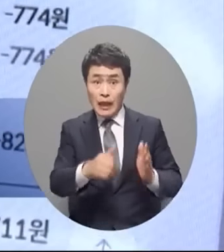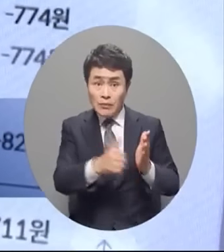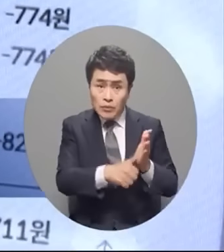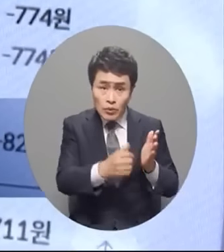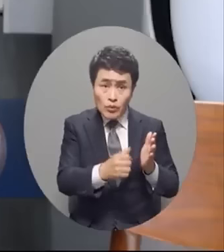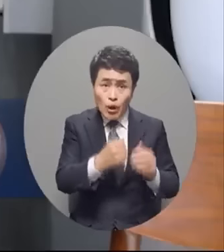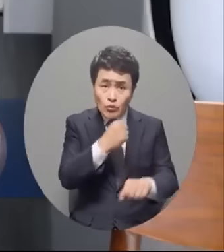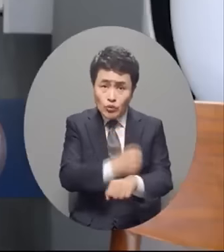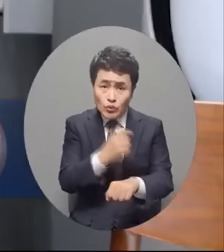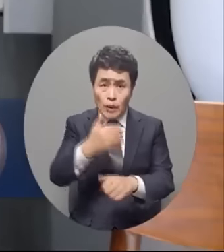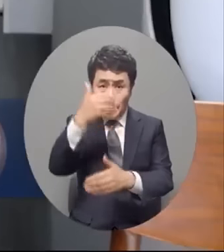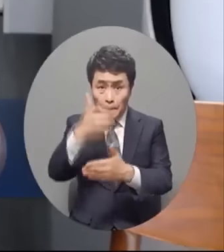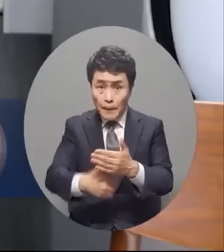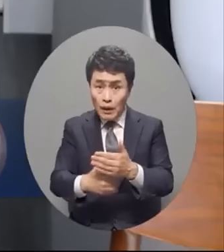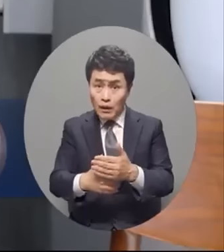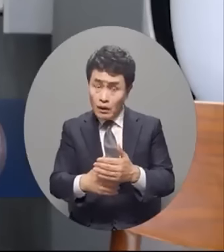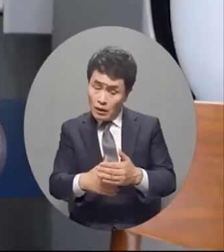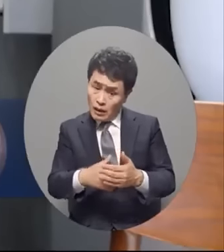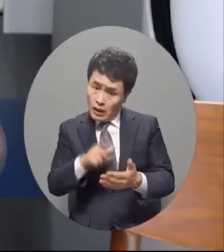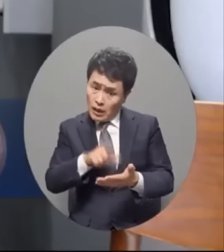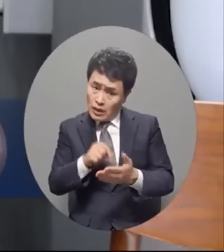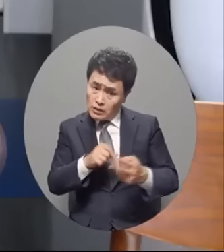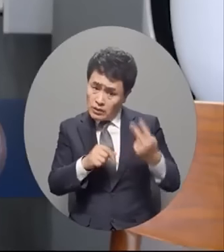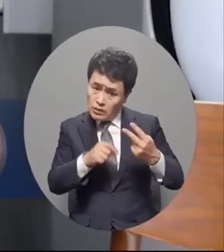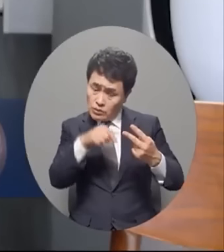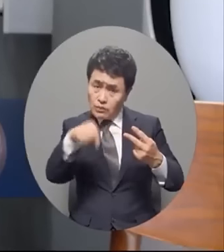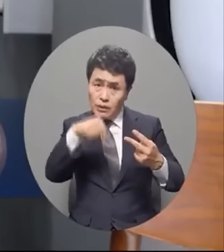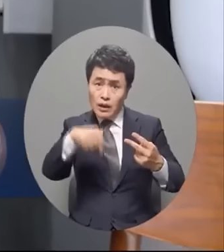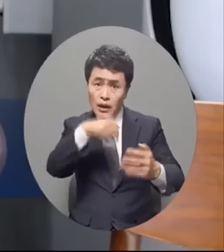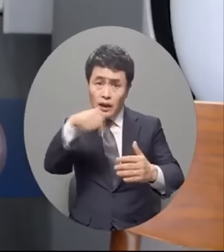빼고 한 2천 원 정도 그 안에서